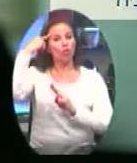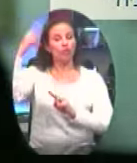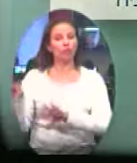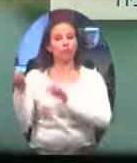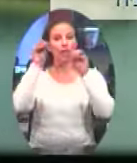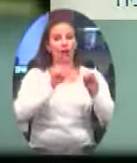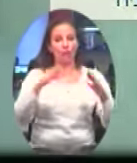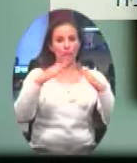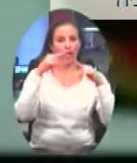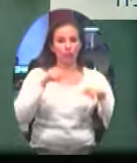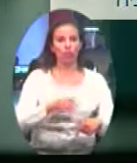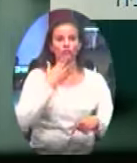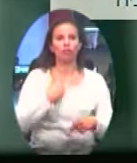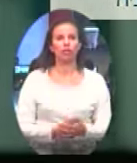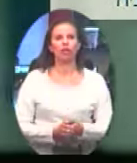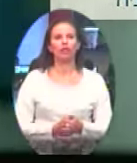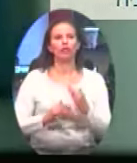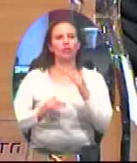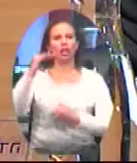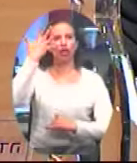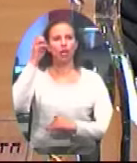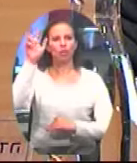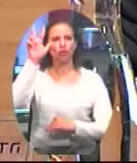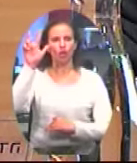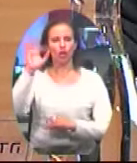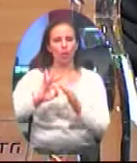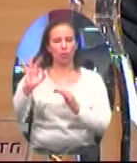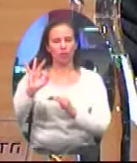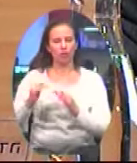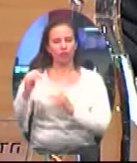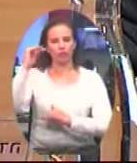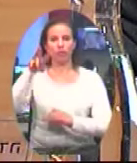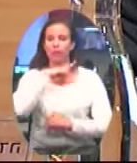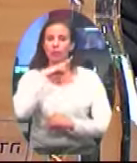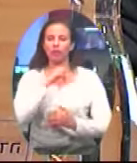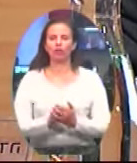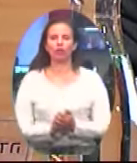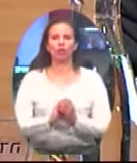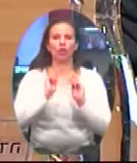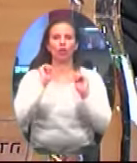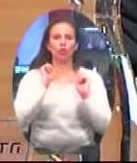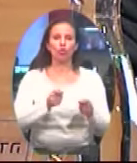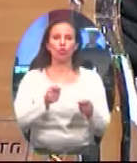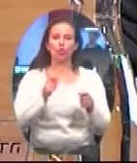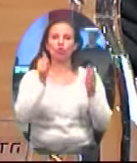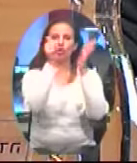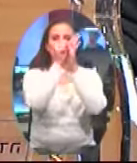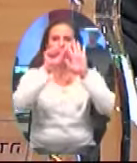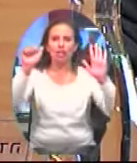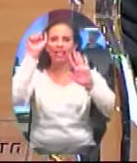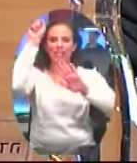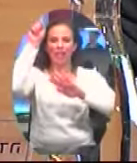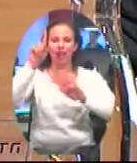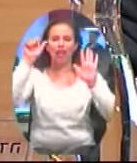53% באירועים אנטישמיים בבריטניה ועוד. הוגשו 16,000 תלונות על הסתה